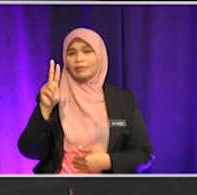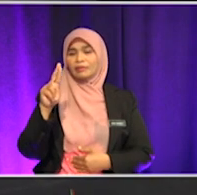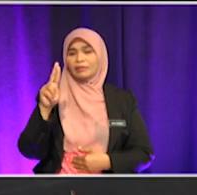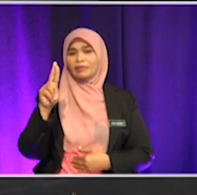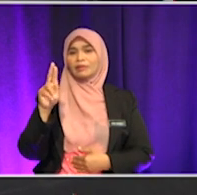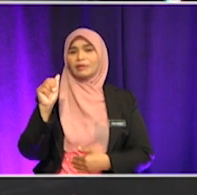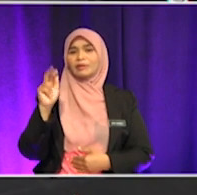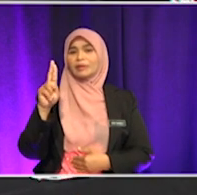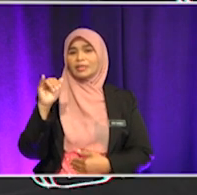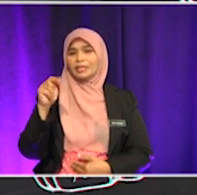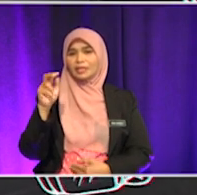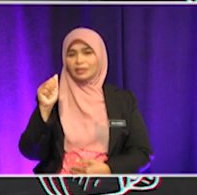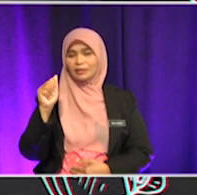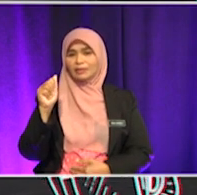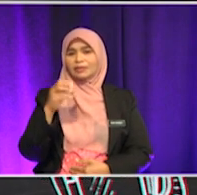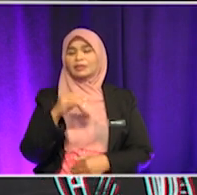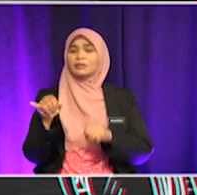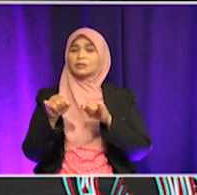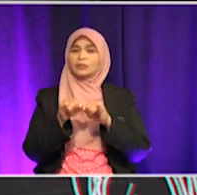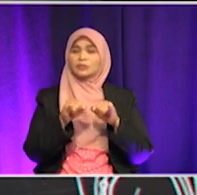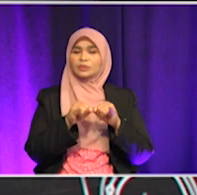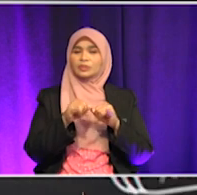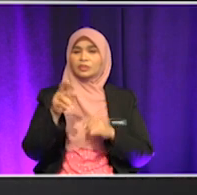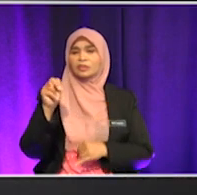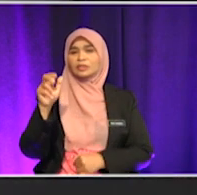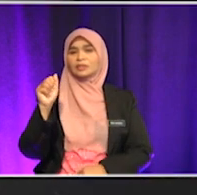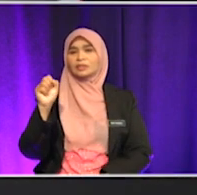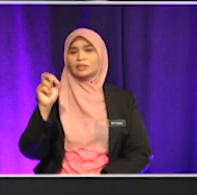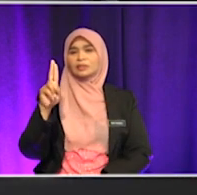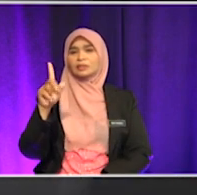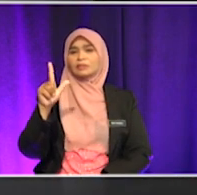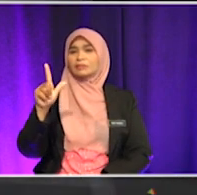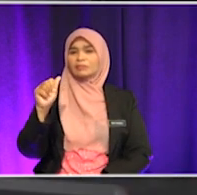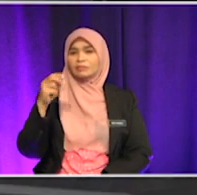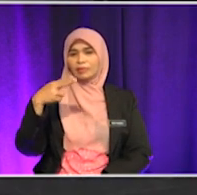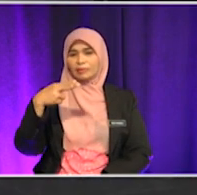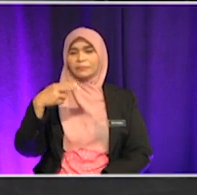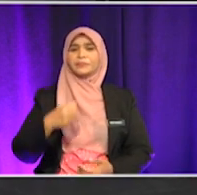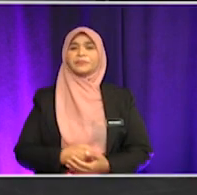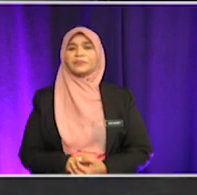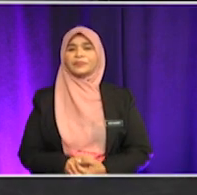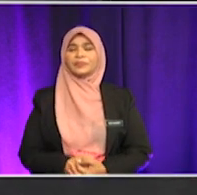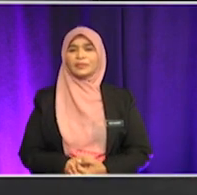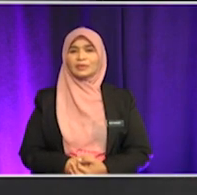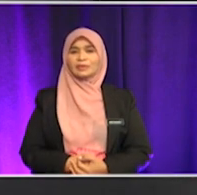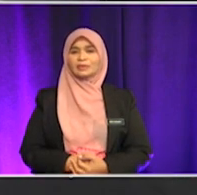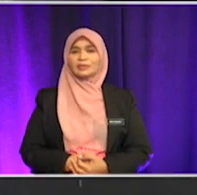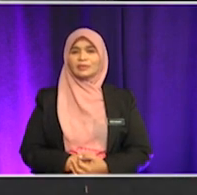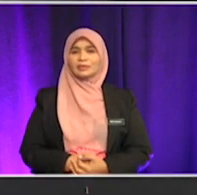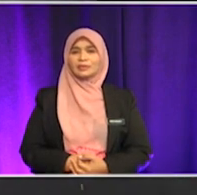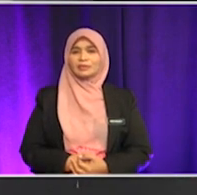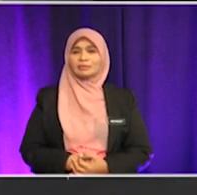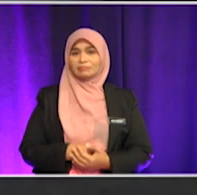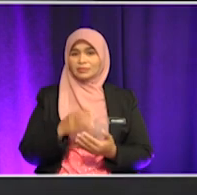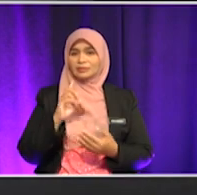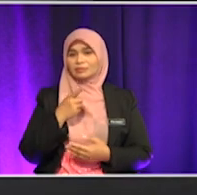Adlina. Okey, dan juga kita ada Nasrullah. Hai Nasrullah. Okey, nampaknya kita bersama